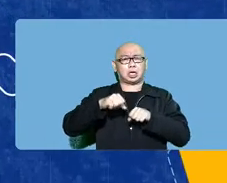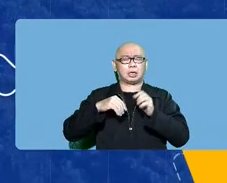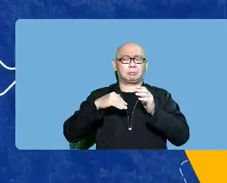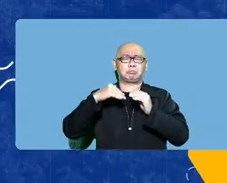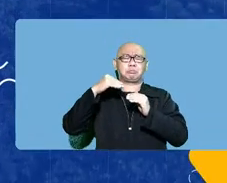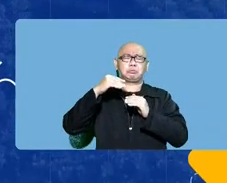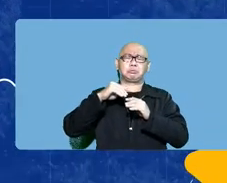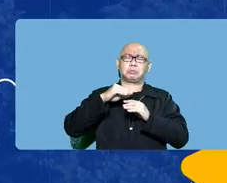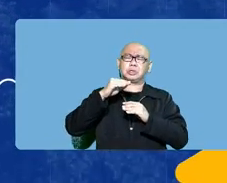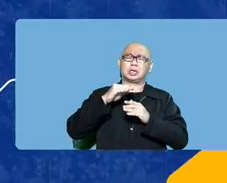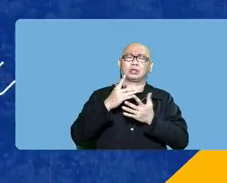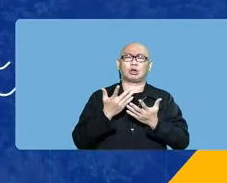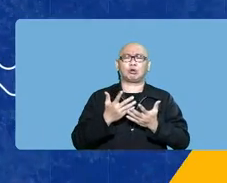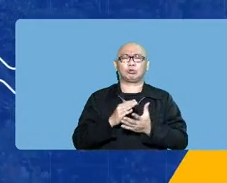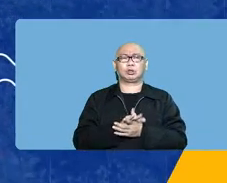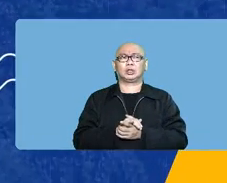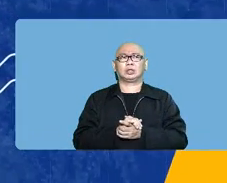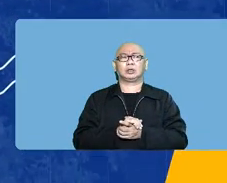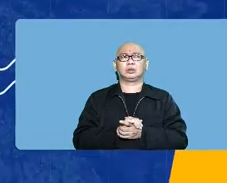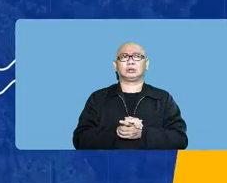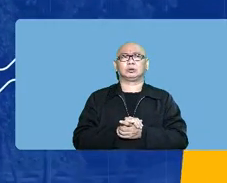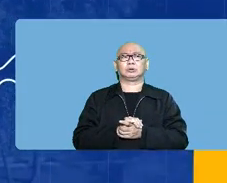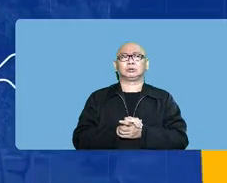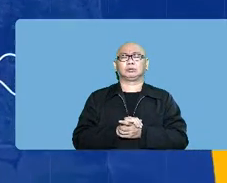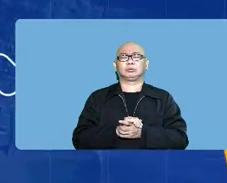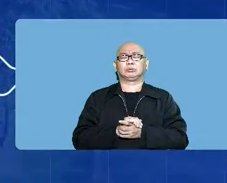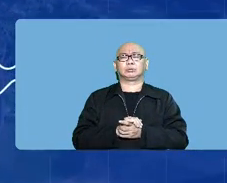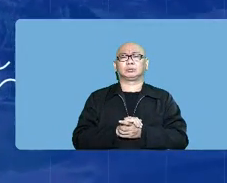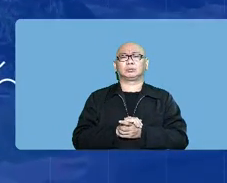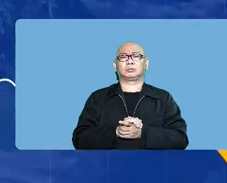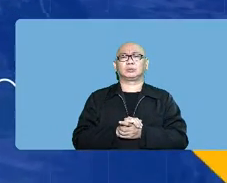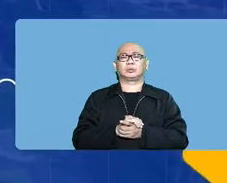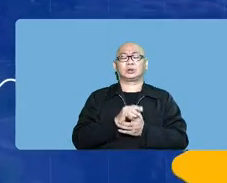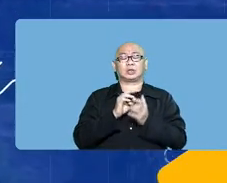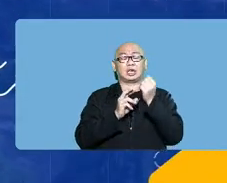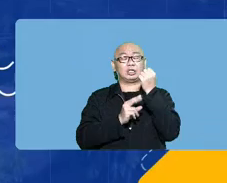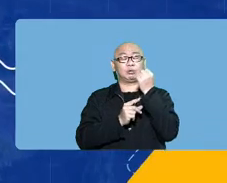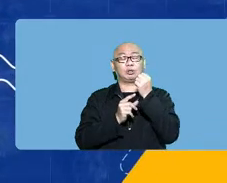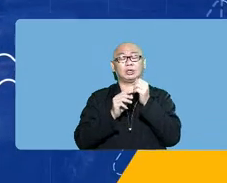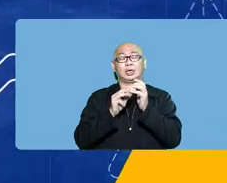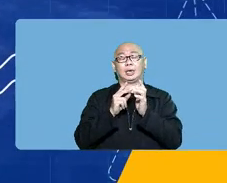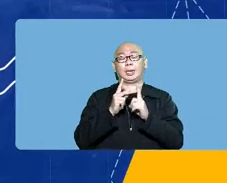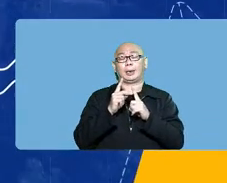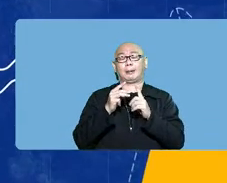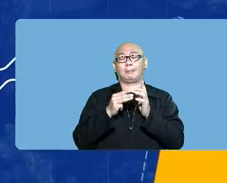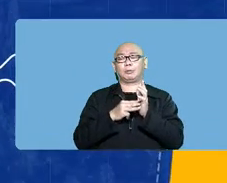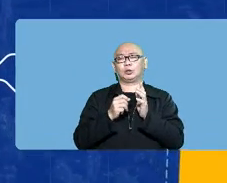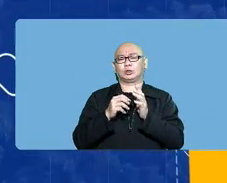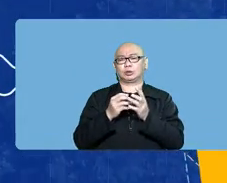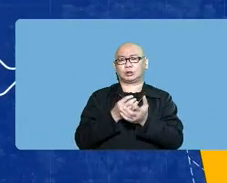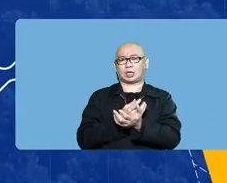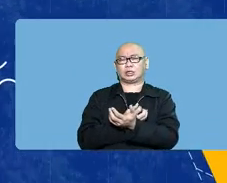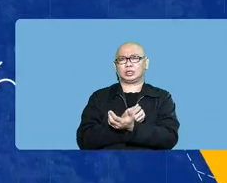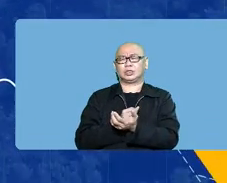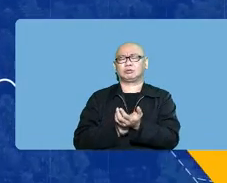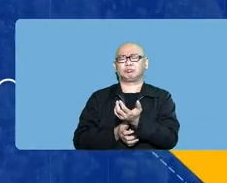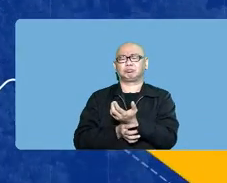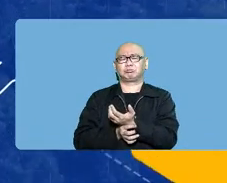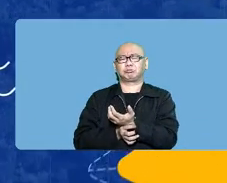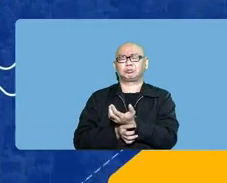atau dengan skor rate perceived exertion, respon hemodinamik, denyut nadi yang tinggi saat